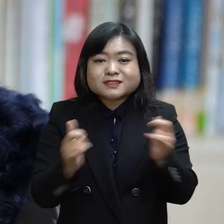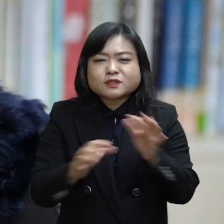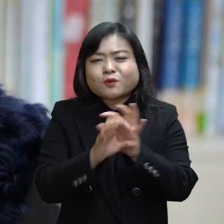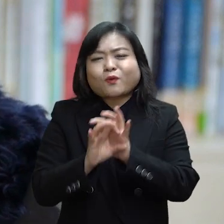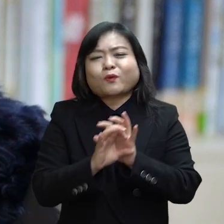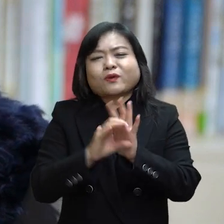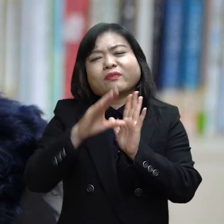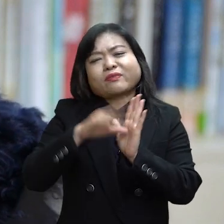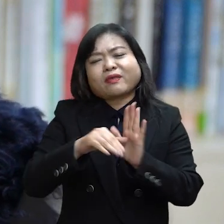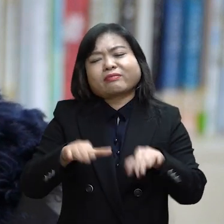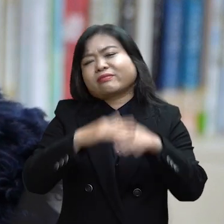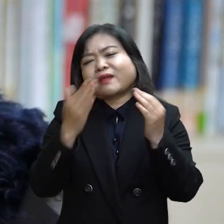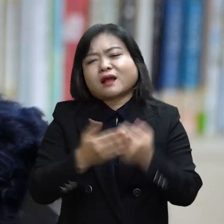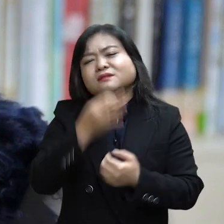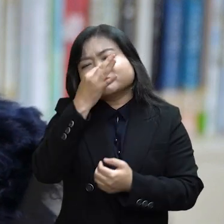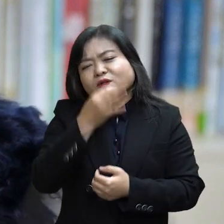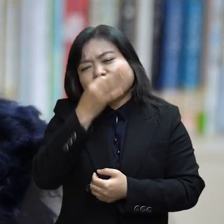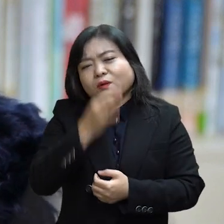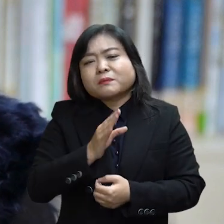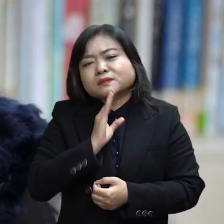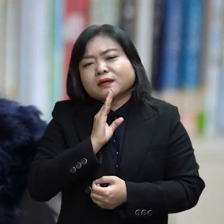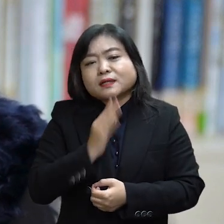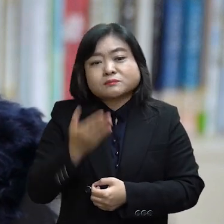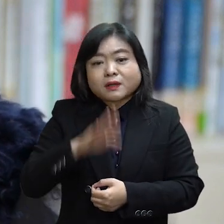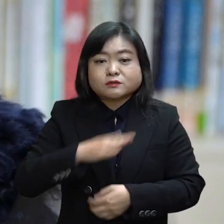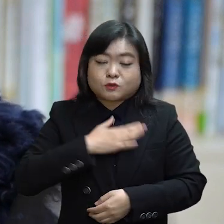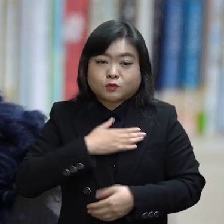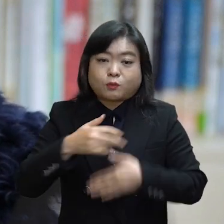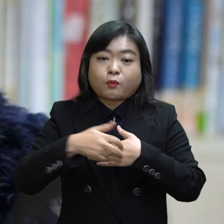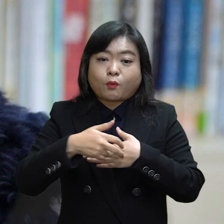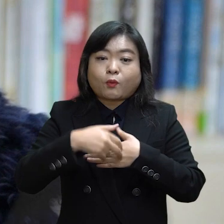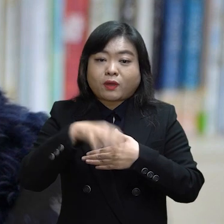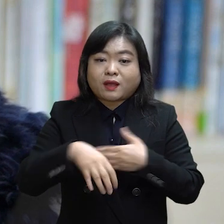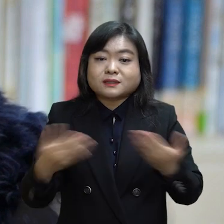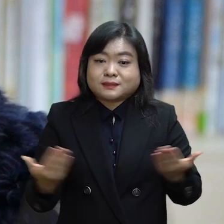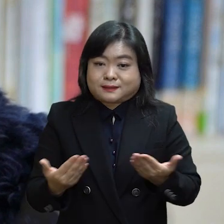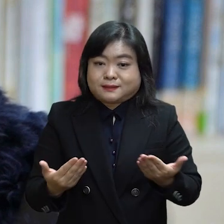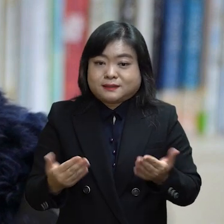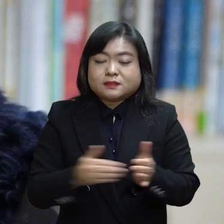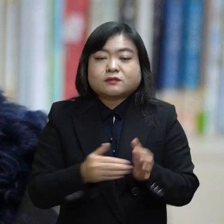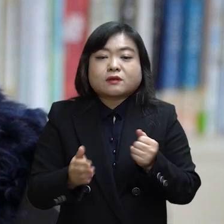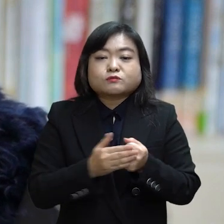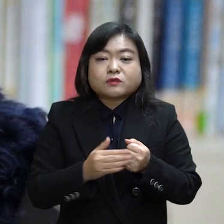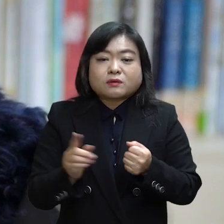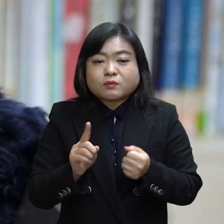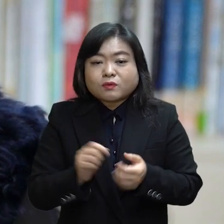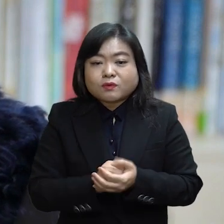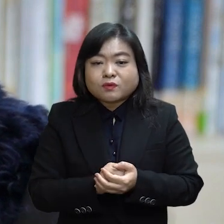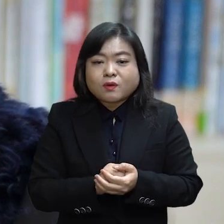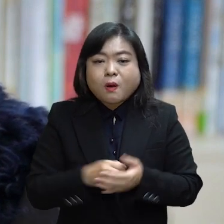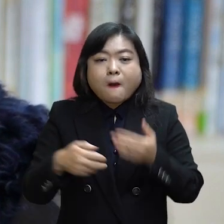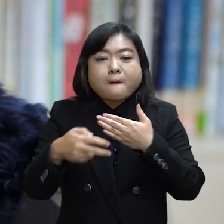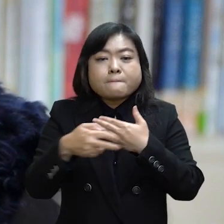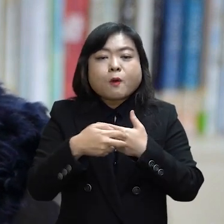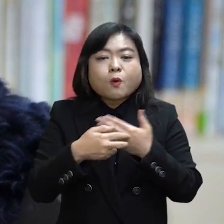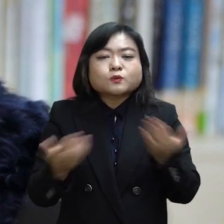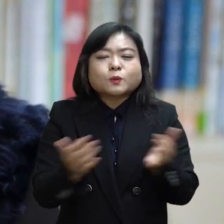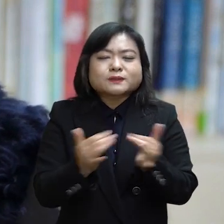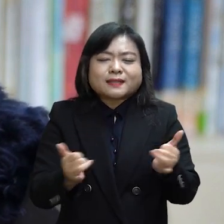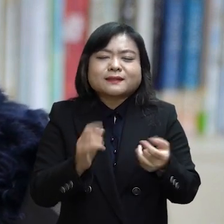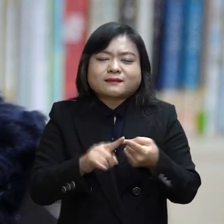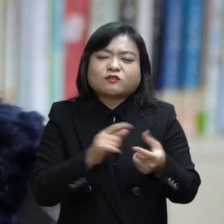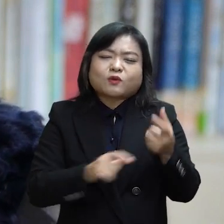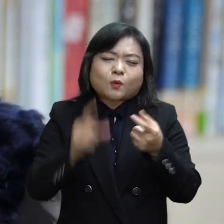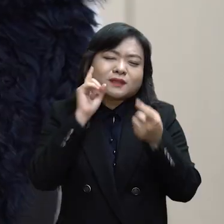코로나 시국에서 다들 이제 힘들긴 하지만 저도 이제 병원에 이제 종사하고 있다 보니까 아무래도 이제 병원 노동자들한테 더